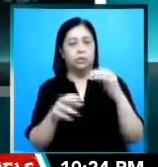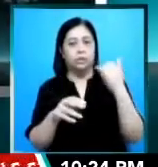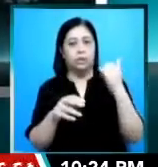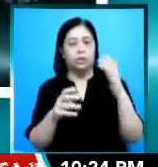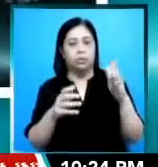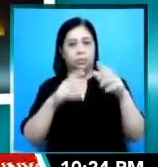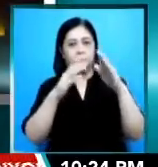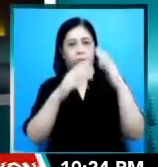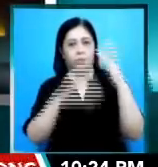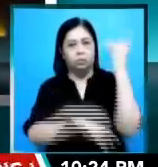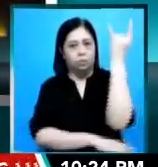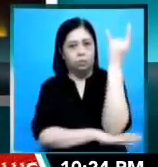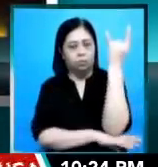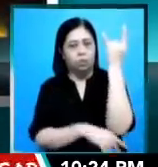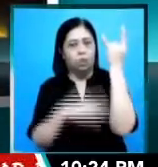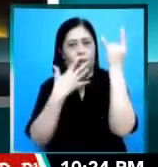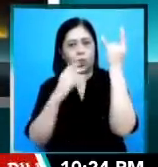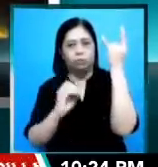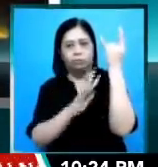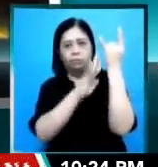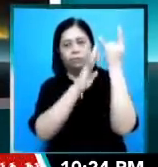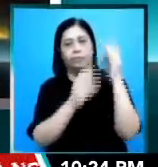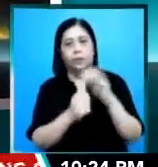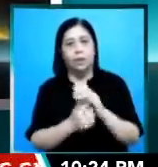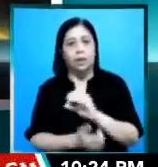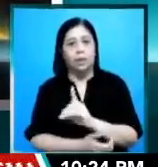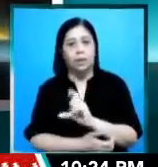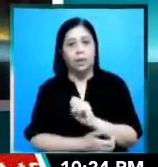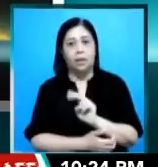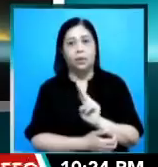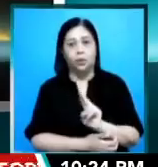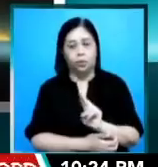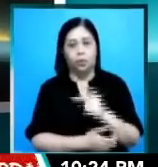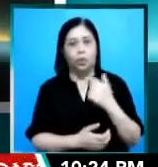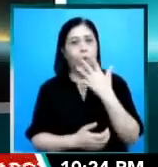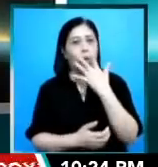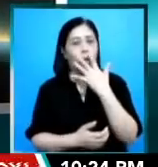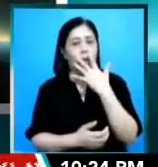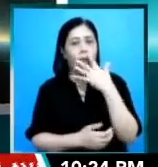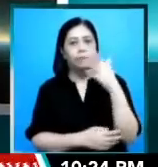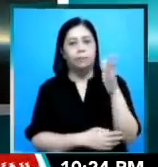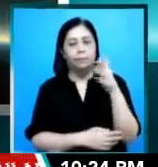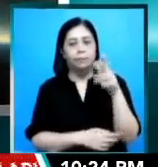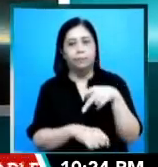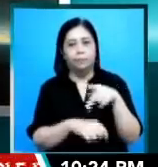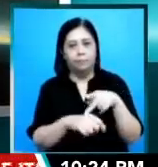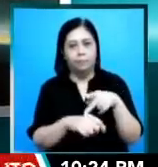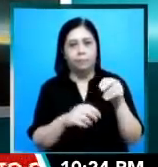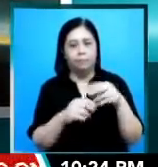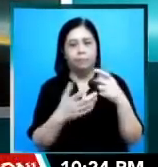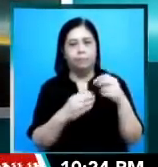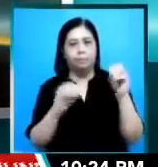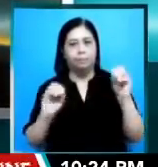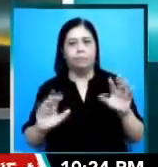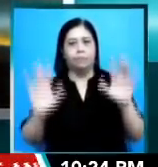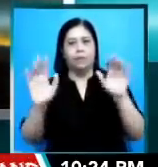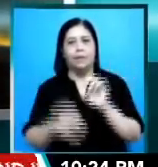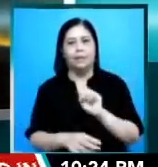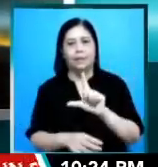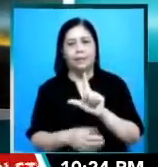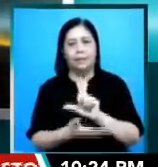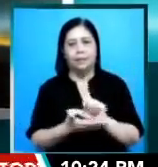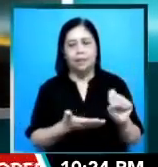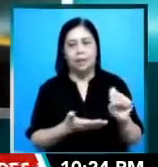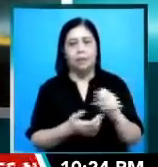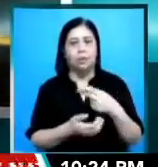Circle. Sa De La Salle University naman, mga kulay ng watawat ng Pilipinas ang pinailaw sa St. La Salle Hall at